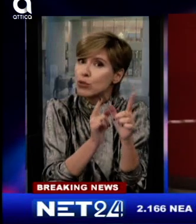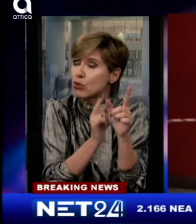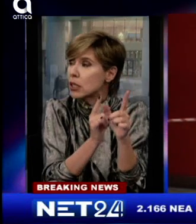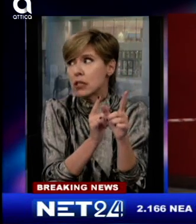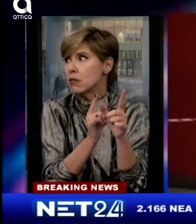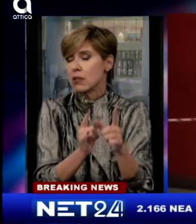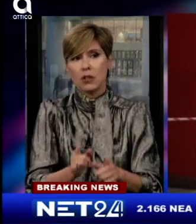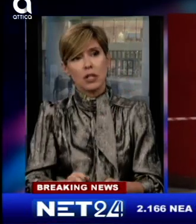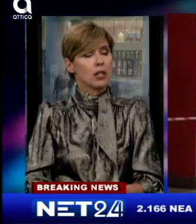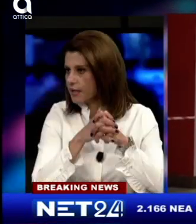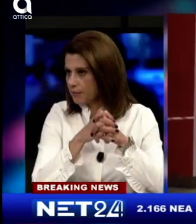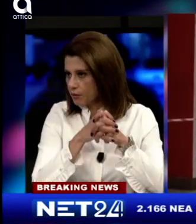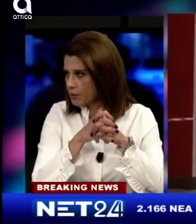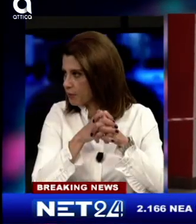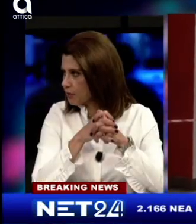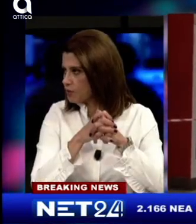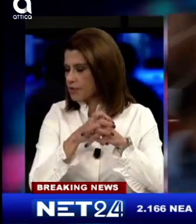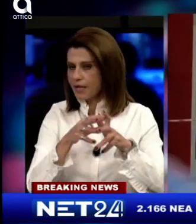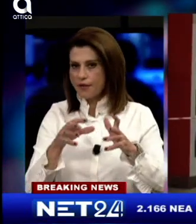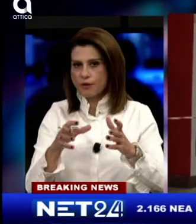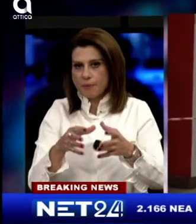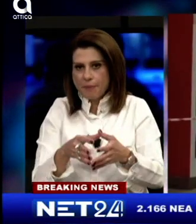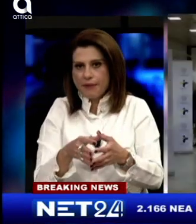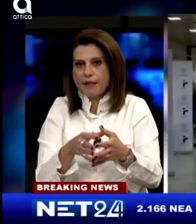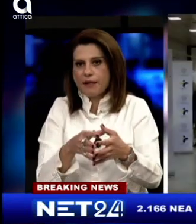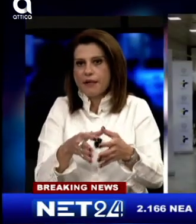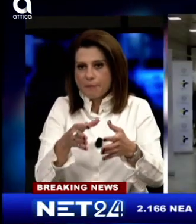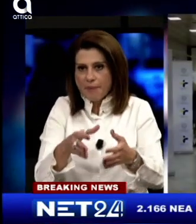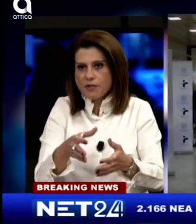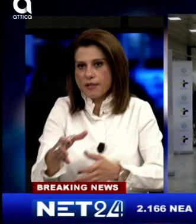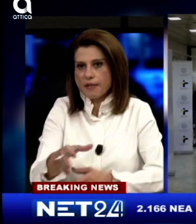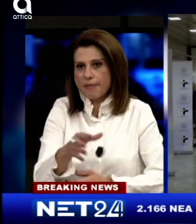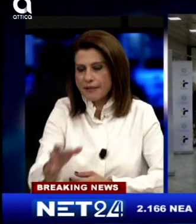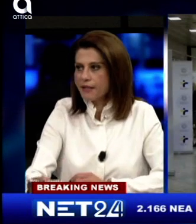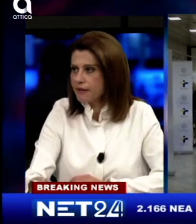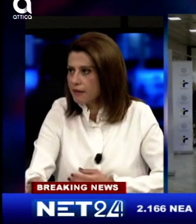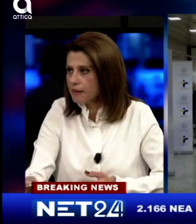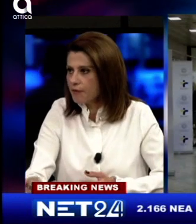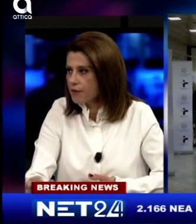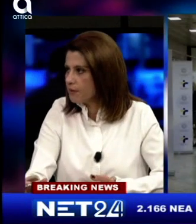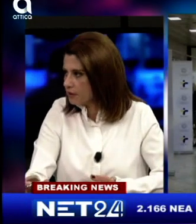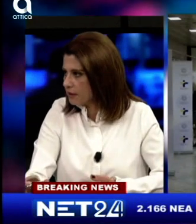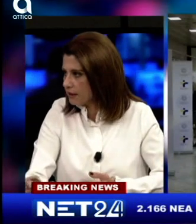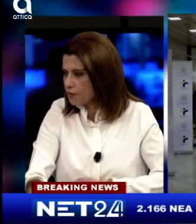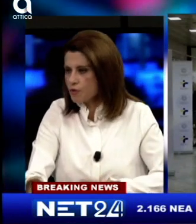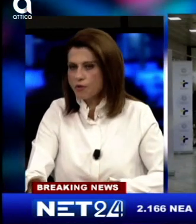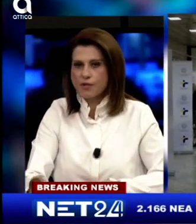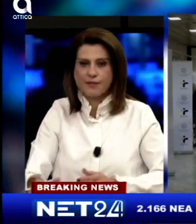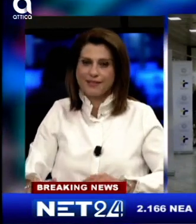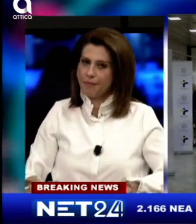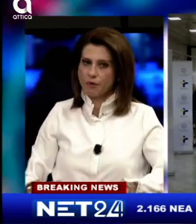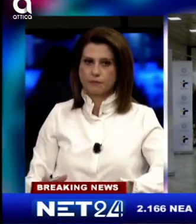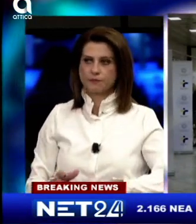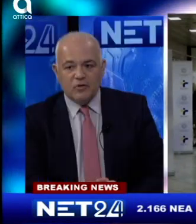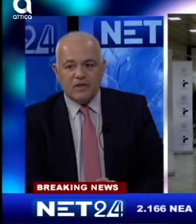Βέβαια με αυτούς τους δείκτες. Μα το είπε και στο διάγγελμά του. Νομίζω πως δεν θα γίνει. Ξεκάθαρα ότι πρέπει να πάμε σε μέτρα γιατί να αποφύγουμε την κατάρρευση του σύστηματος υγείας.